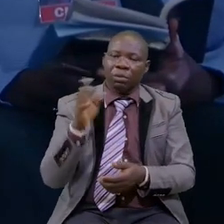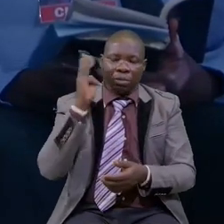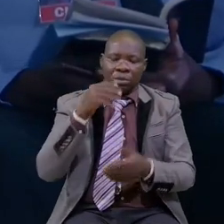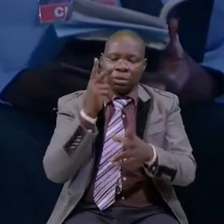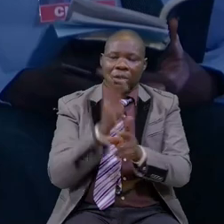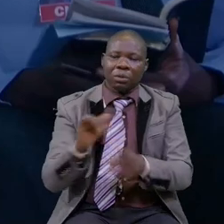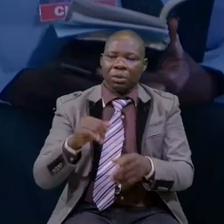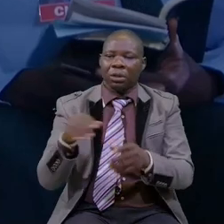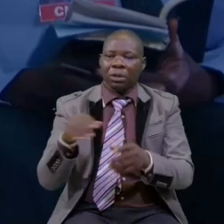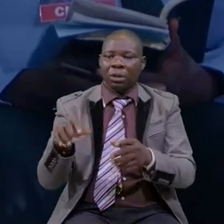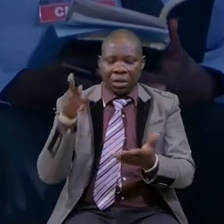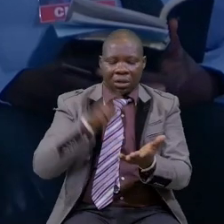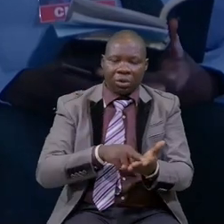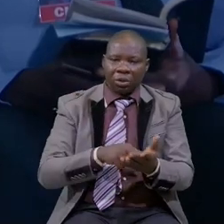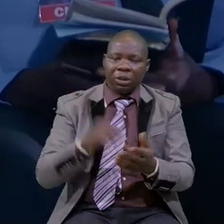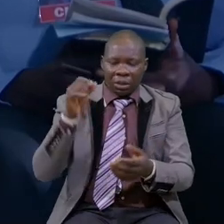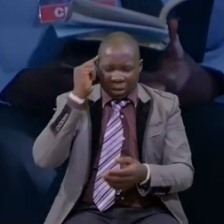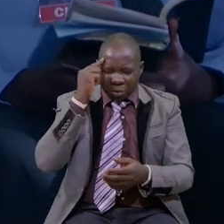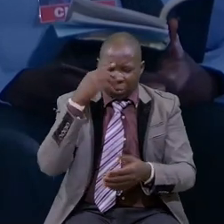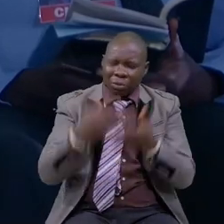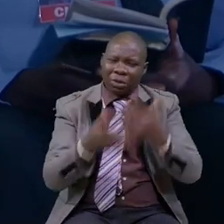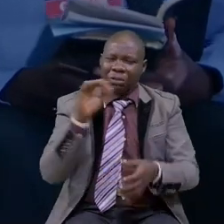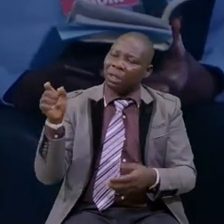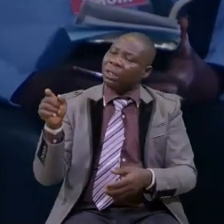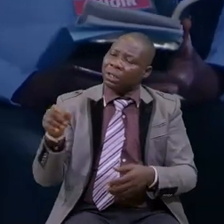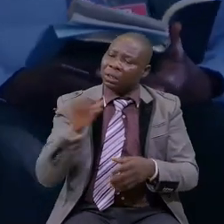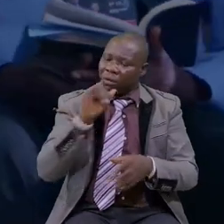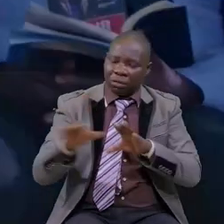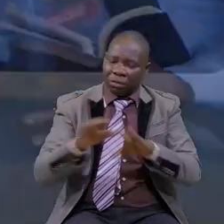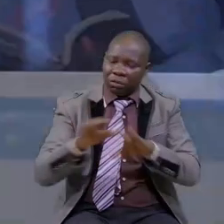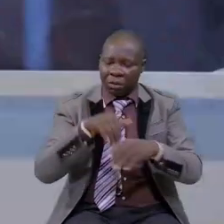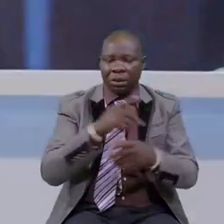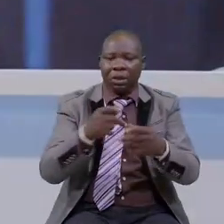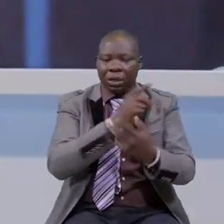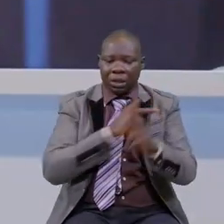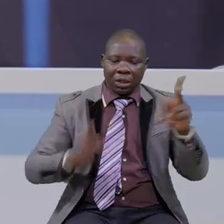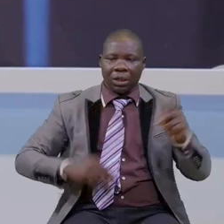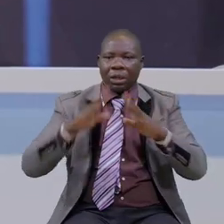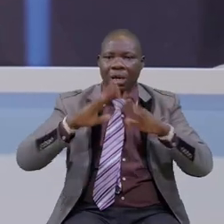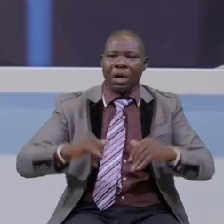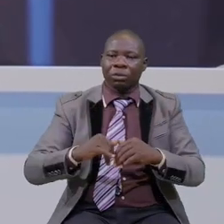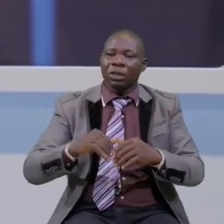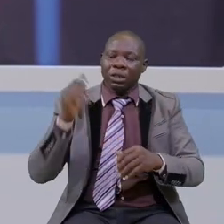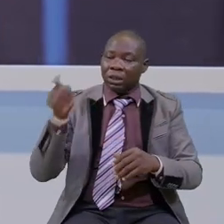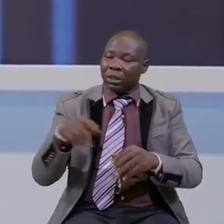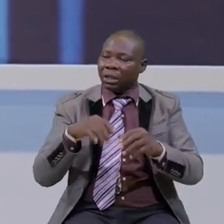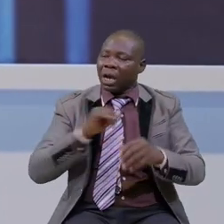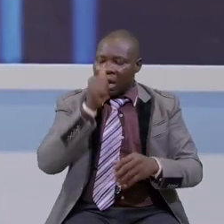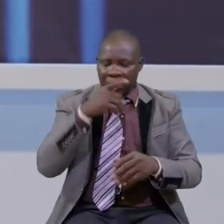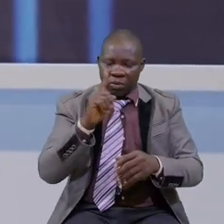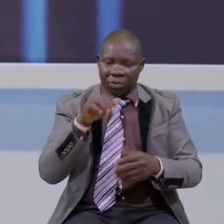privé, en public, il pensait, ah, j'ai l'autorité, je peux faire toute chose. Jusqu'à ce